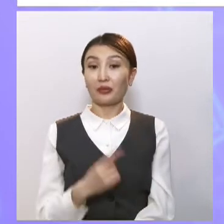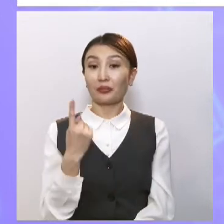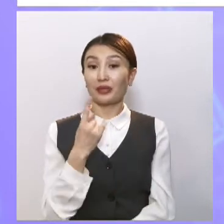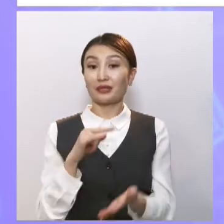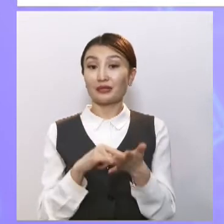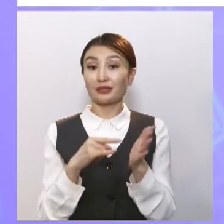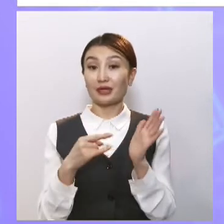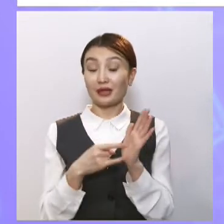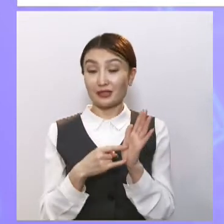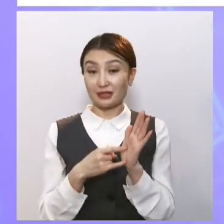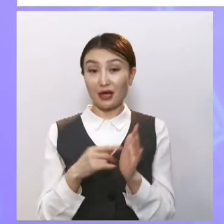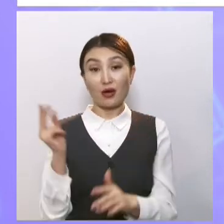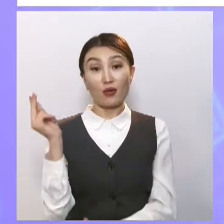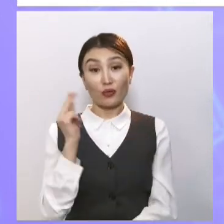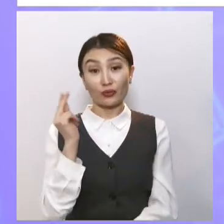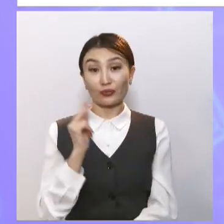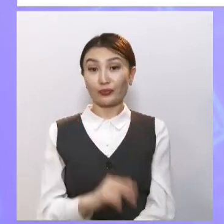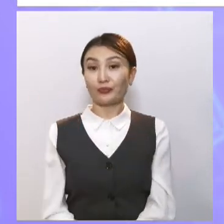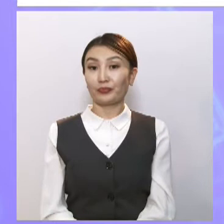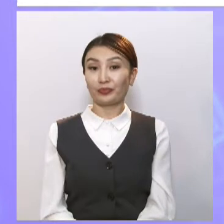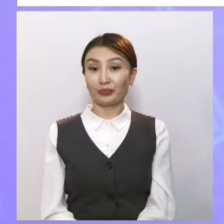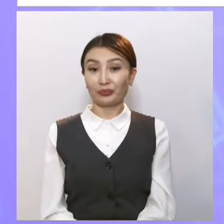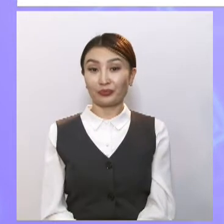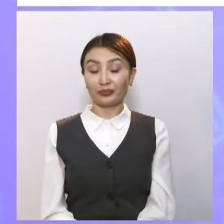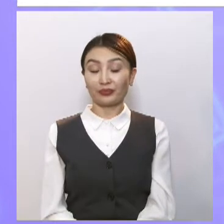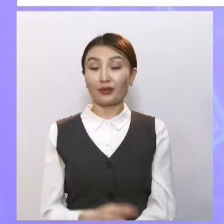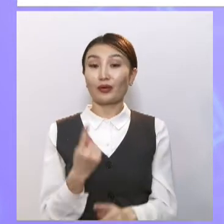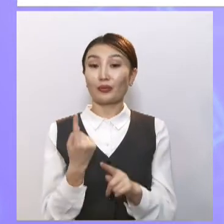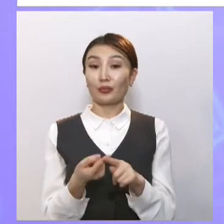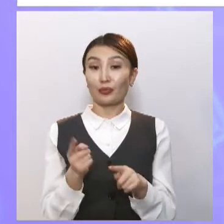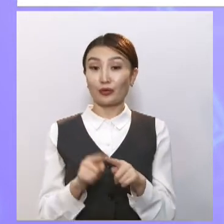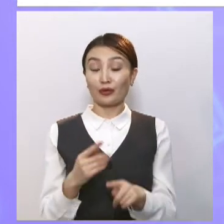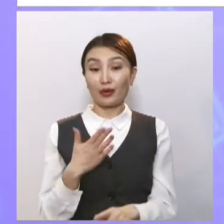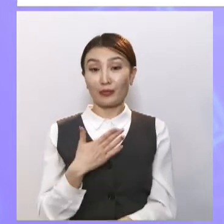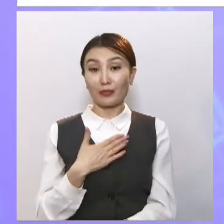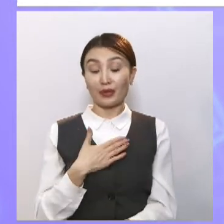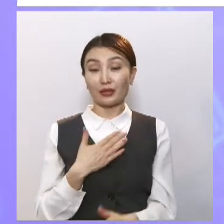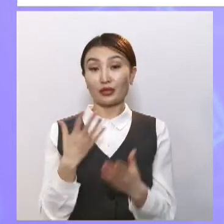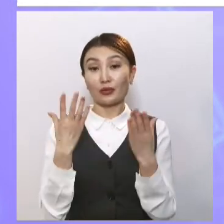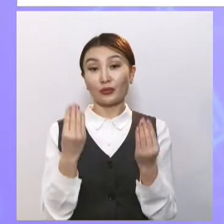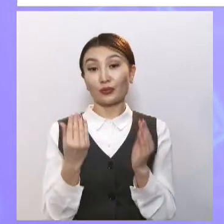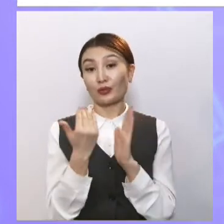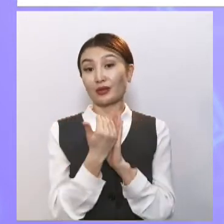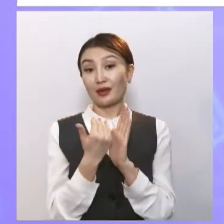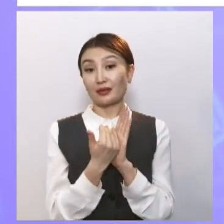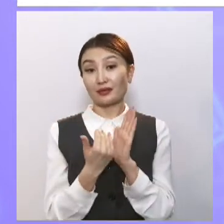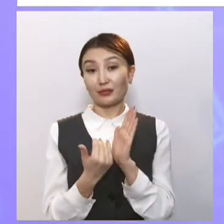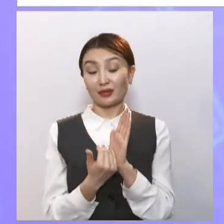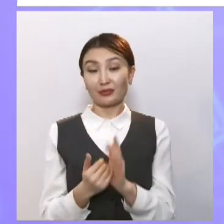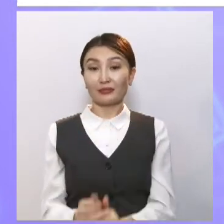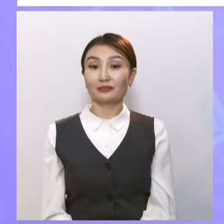Биринчи класста окуймун. Бул менин күн тартибим.